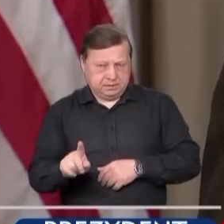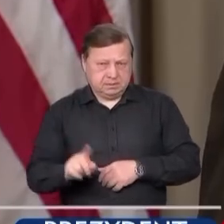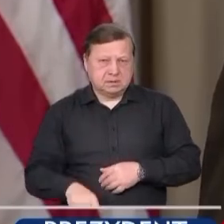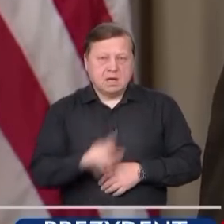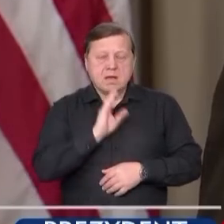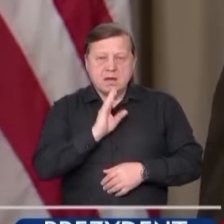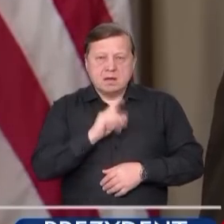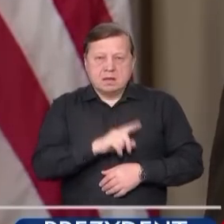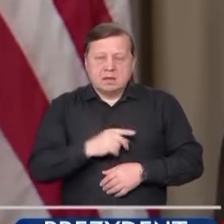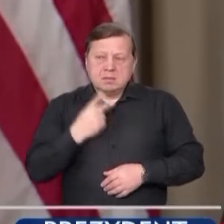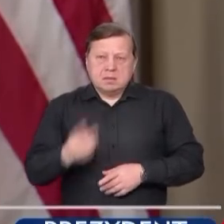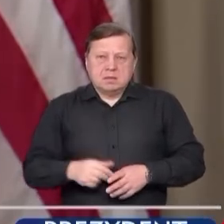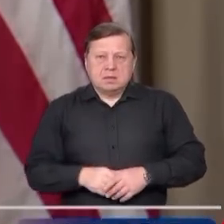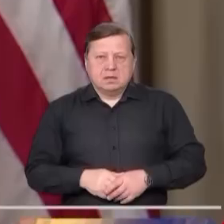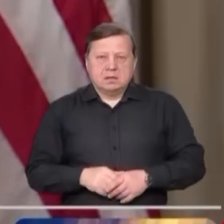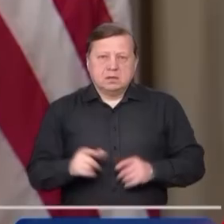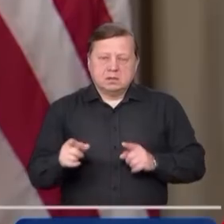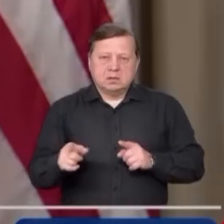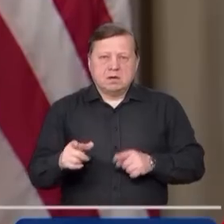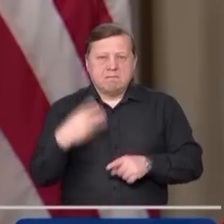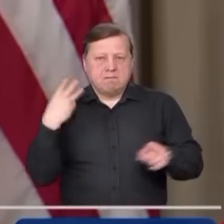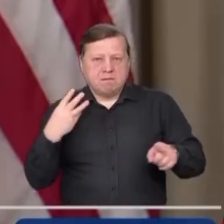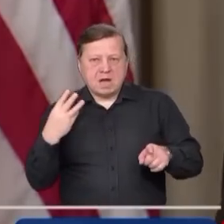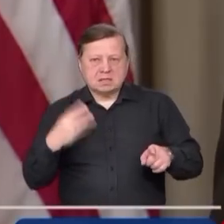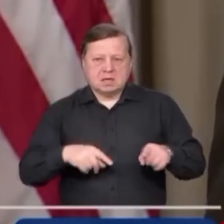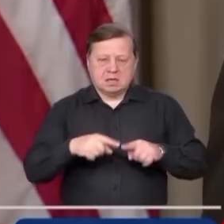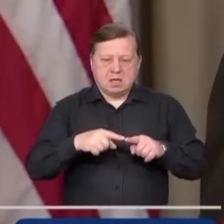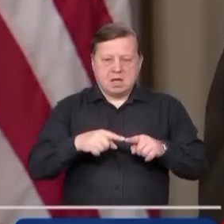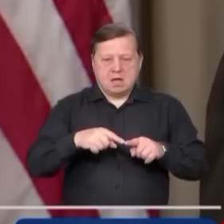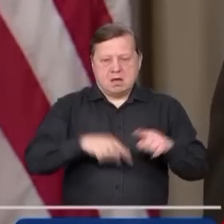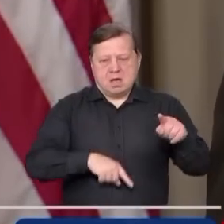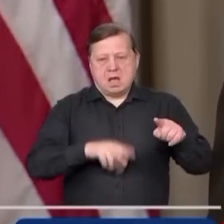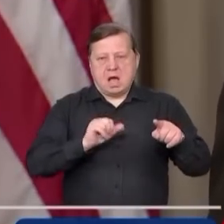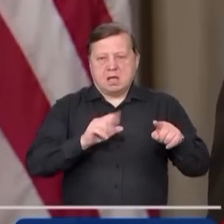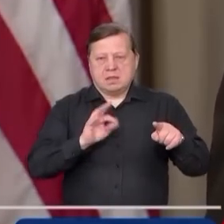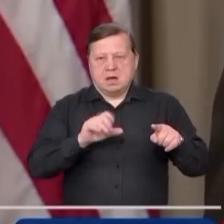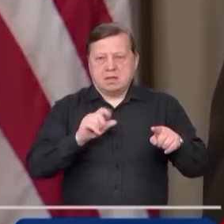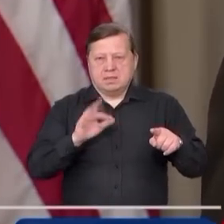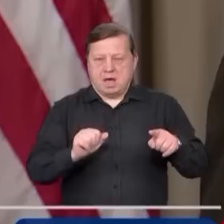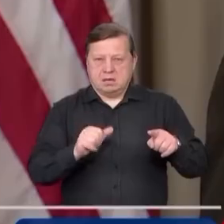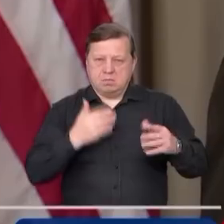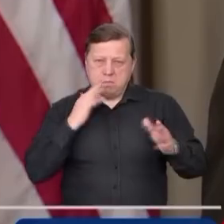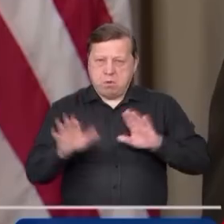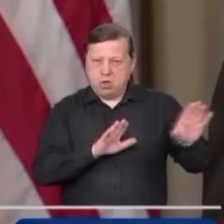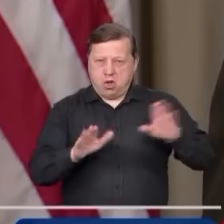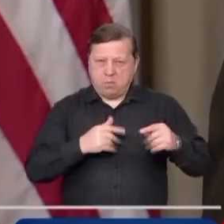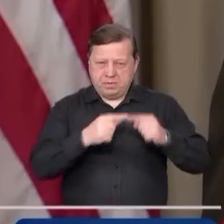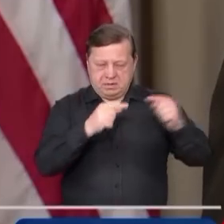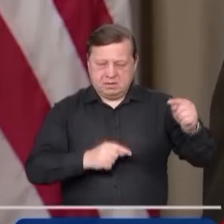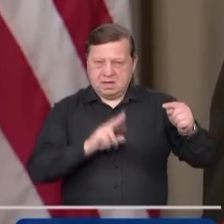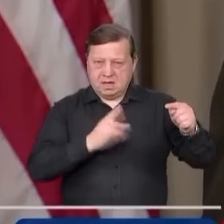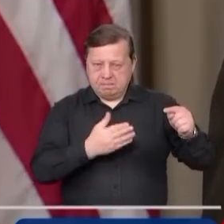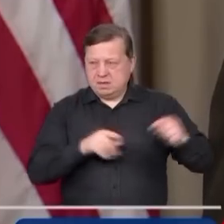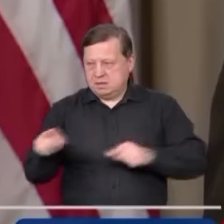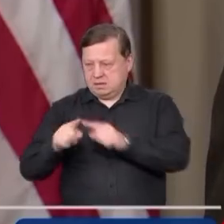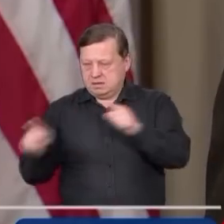Porównywalnie ze Stanów jest to mniej więcej odległość między Waszyngtonem a Atlantą. Także na tym terenie pozostają